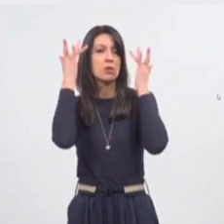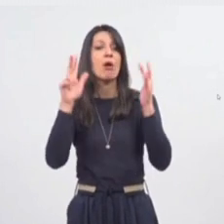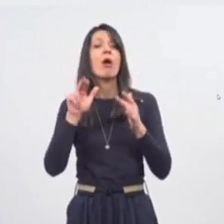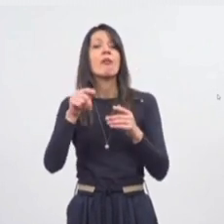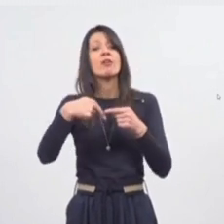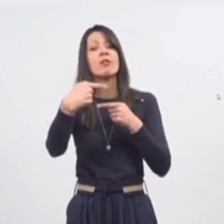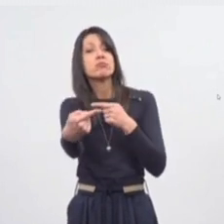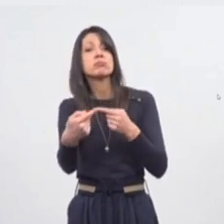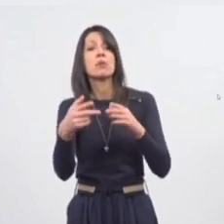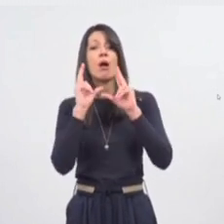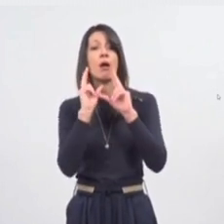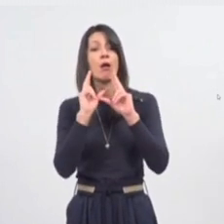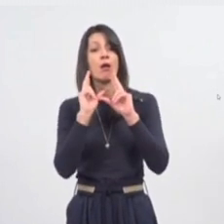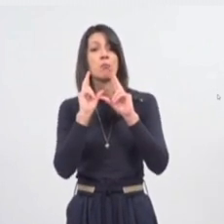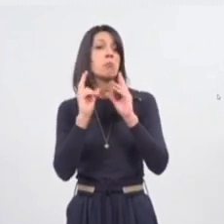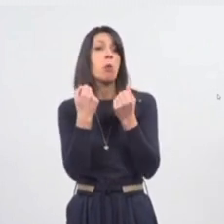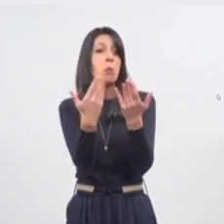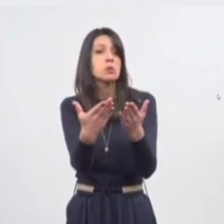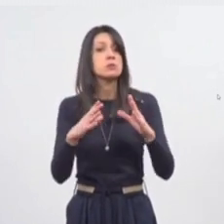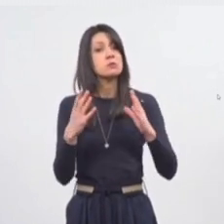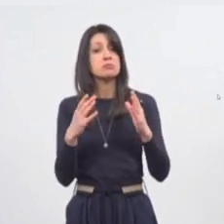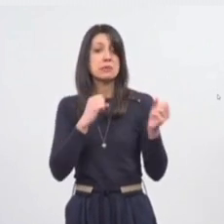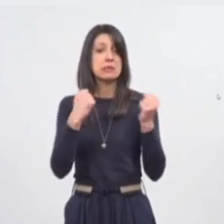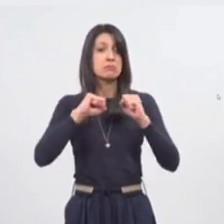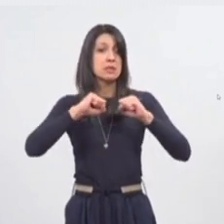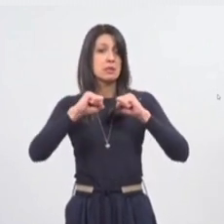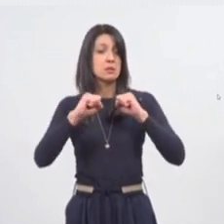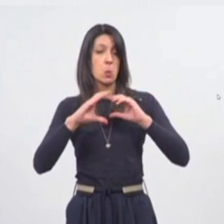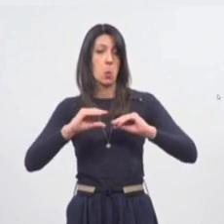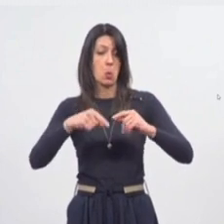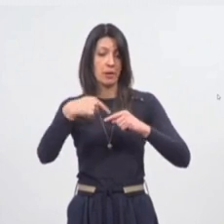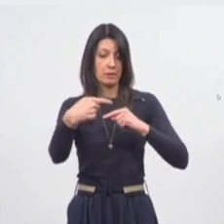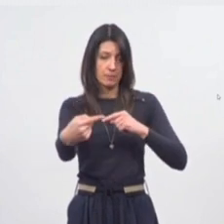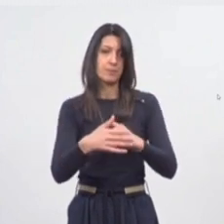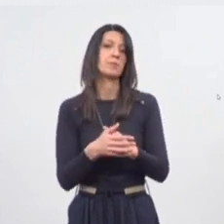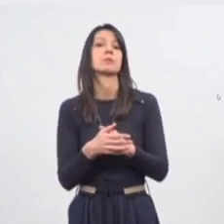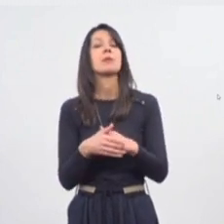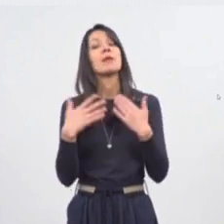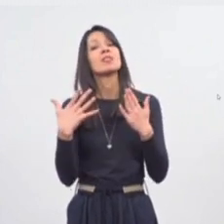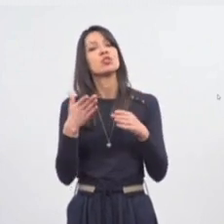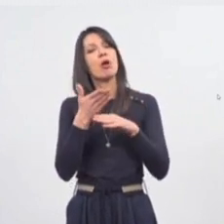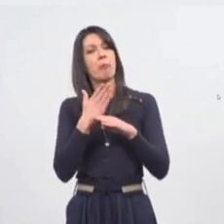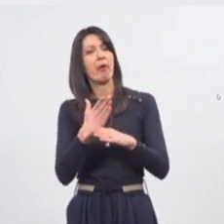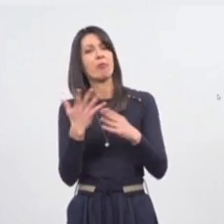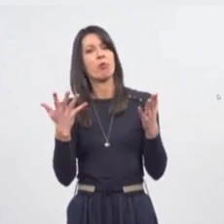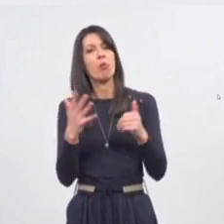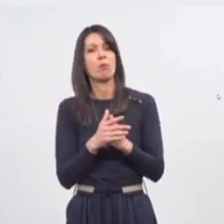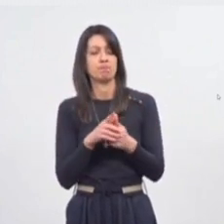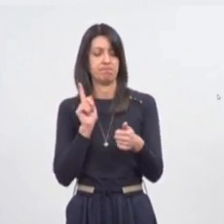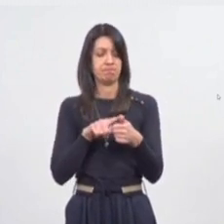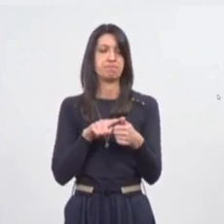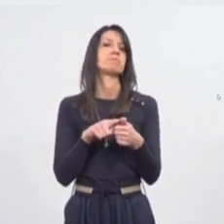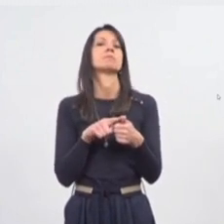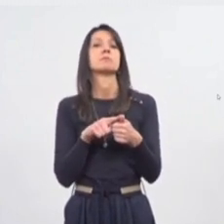pistes d'action concrètes. Ont été évoquées notamment les pistes suivantes : mettre en place un